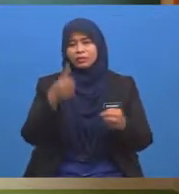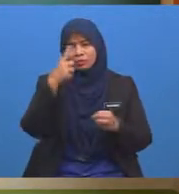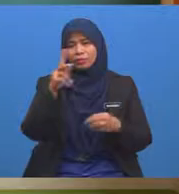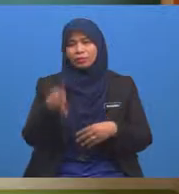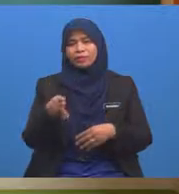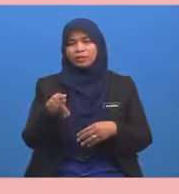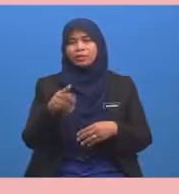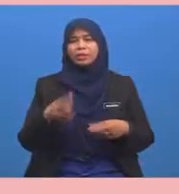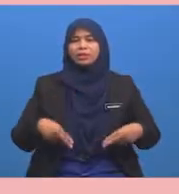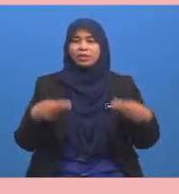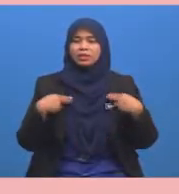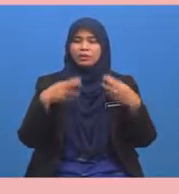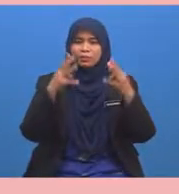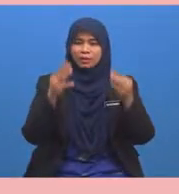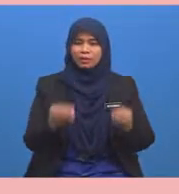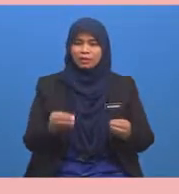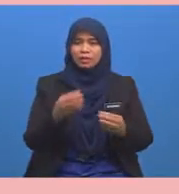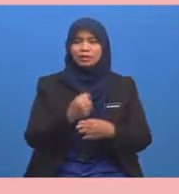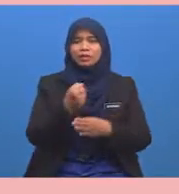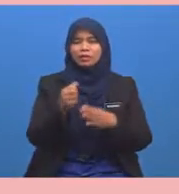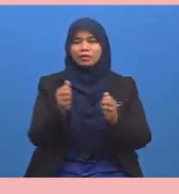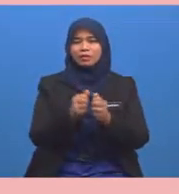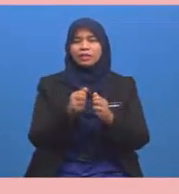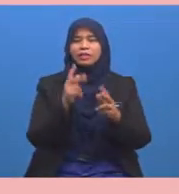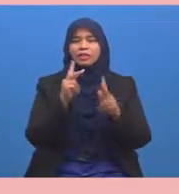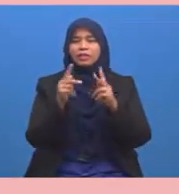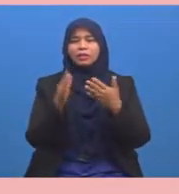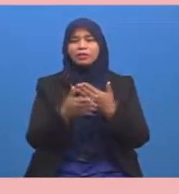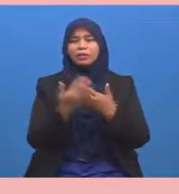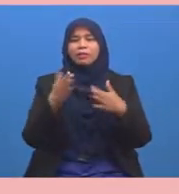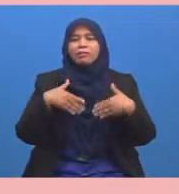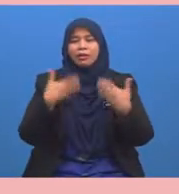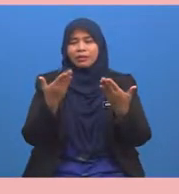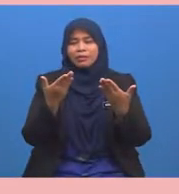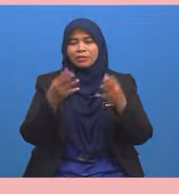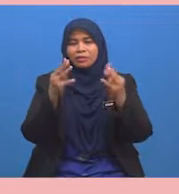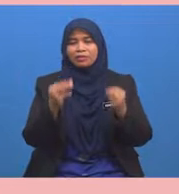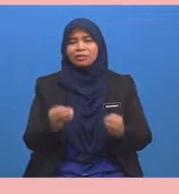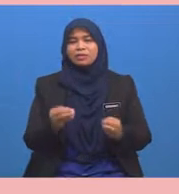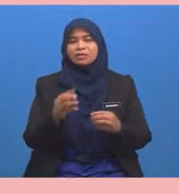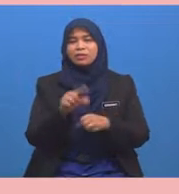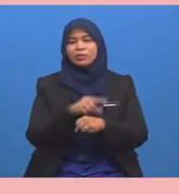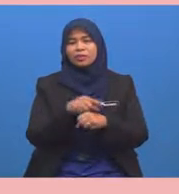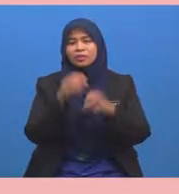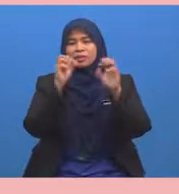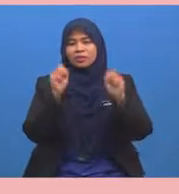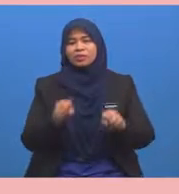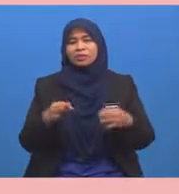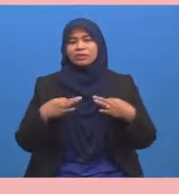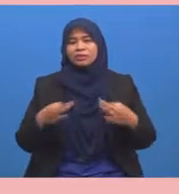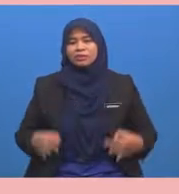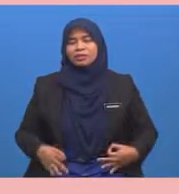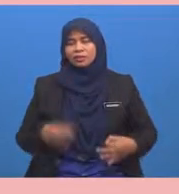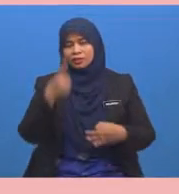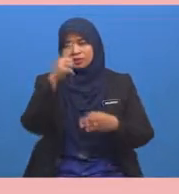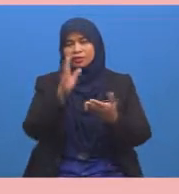kehidupan manusia atau dengan kata mudahnya, bagaimana manusia menggunakan sistem fizikal untuk